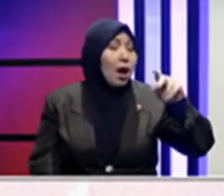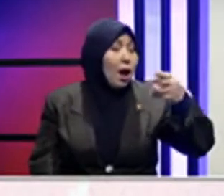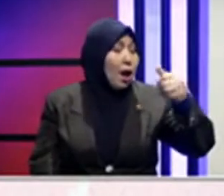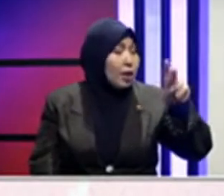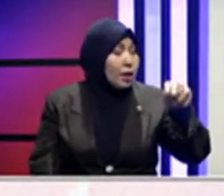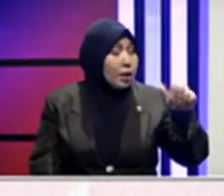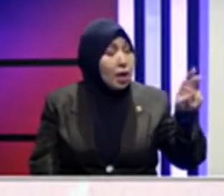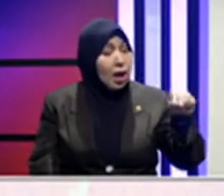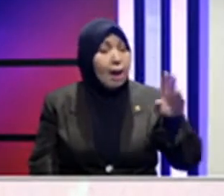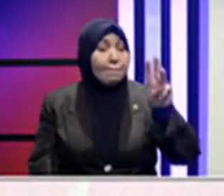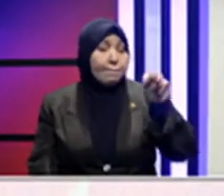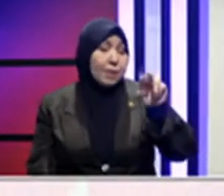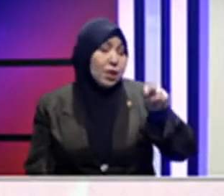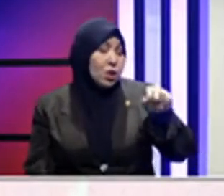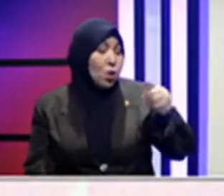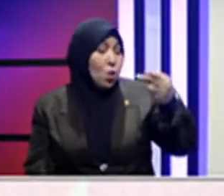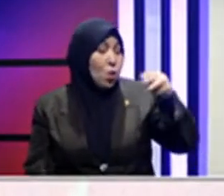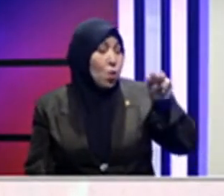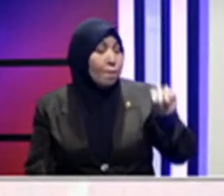minhum